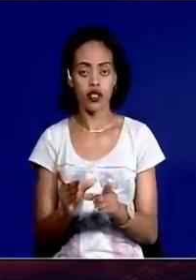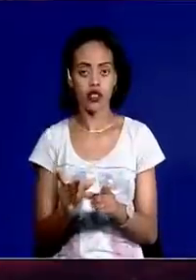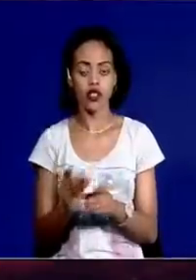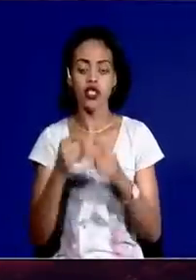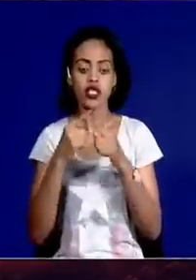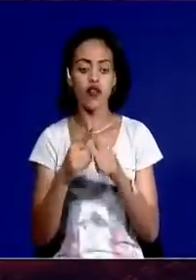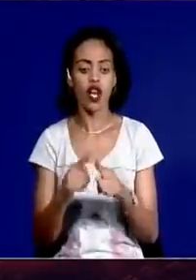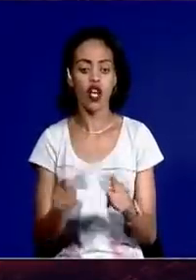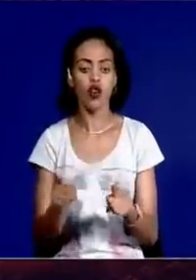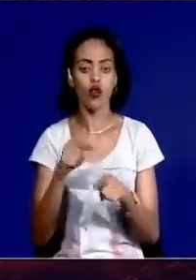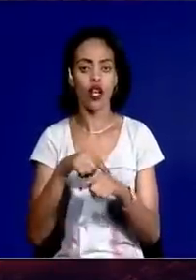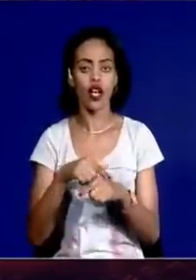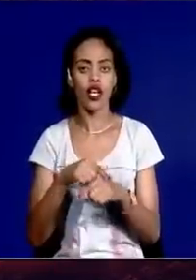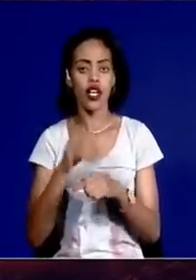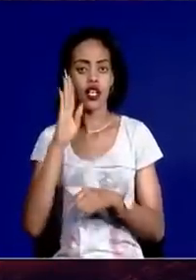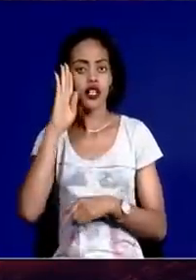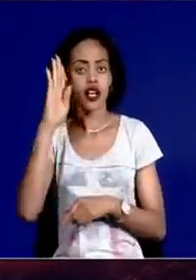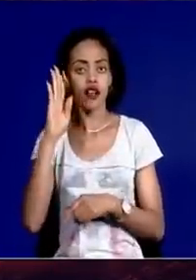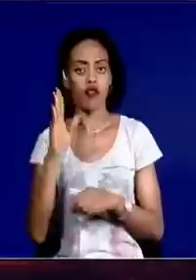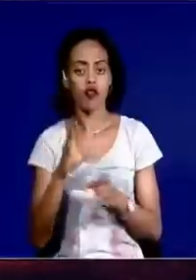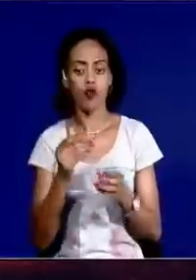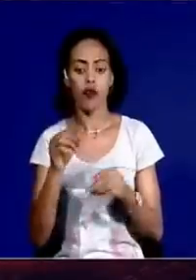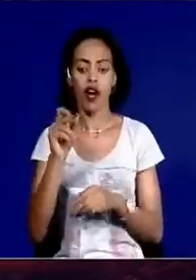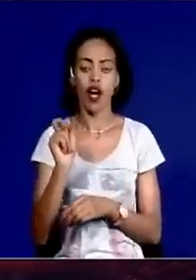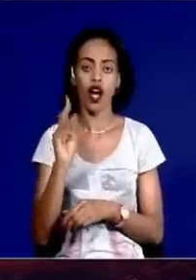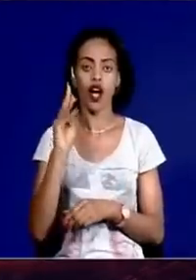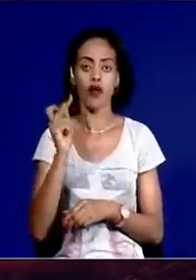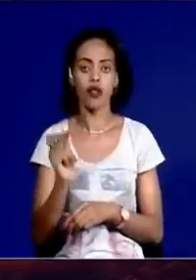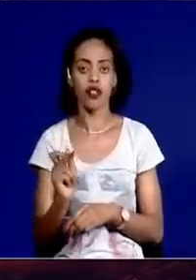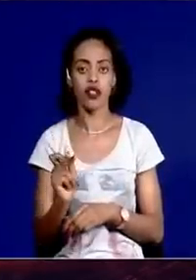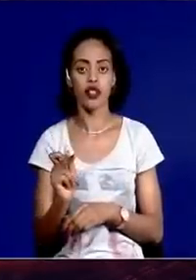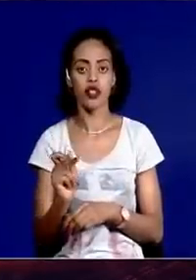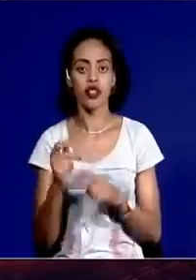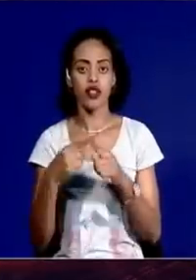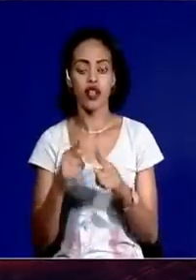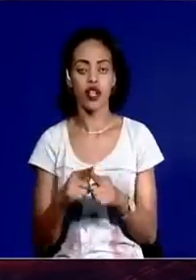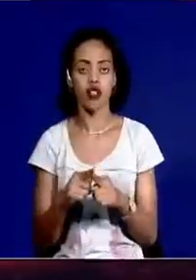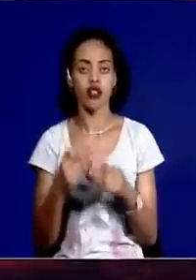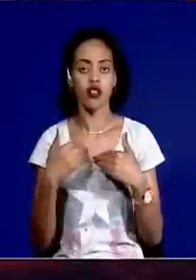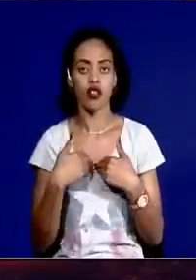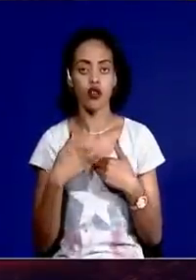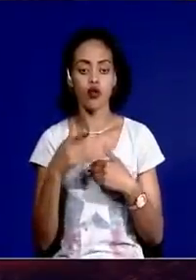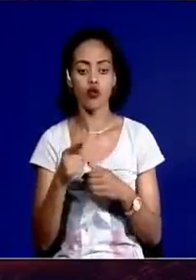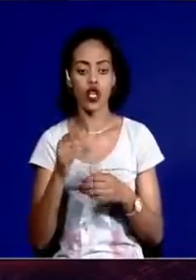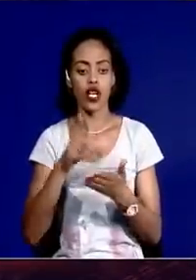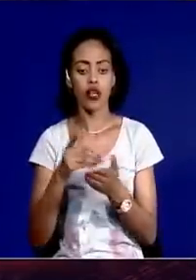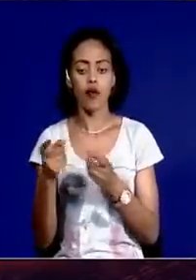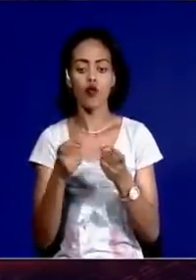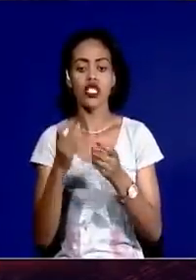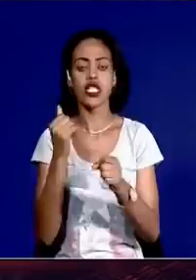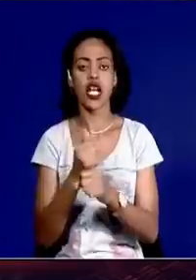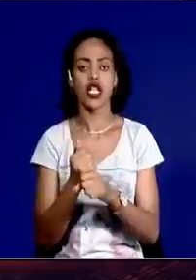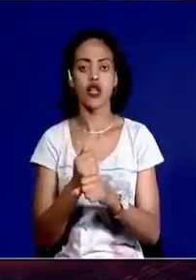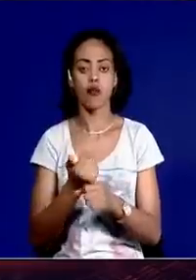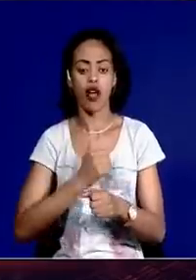ዝተፈላለዩ ናይ ትርፈ ኮንስትራክሽን ዝምልከቱን ከም ሓመድ ናይ ኮንስትራክሽን ትርፈ ምህርቲ ብመንገድታት ኣለዉ እዚ ከተማ ናይ ቅፅር ስራሕቲ ክሰርሕቲ ናትና